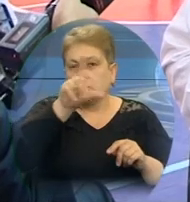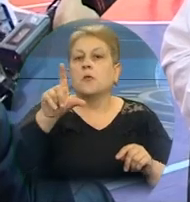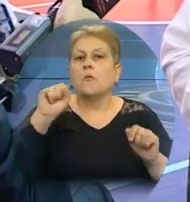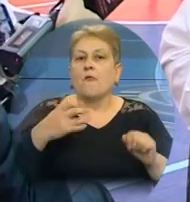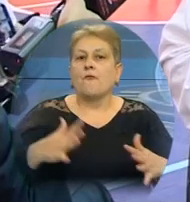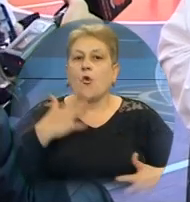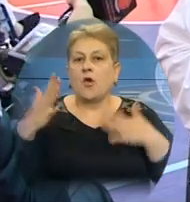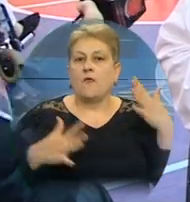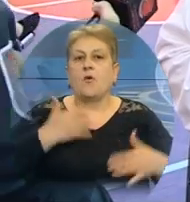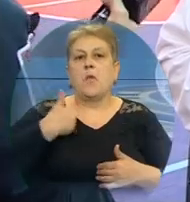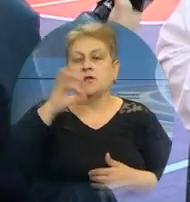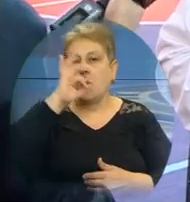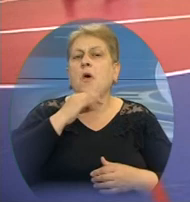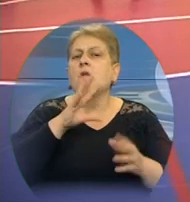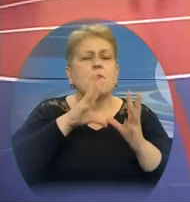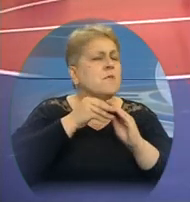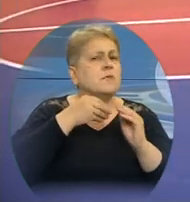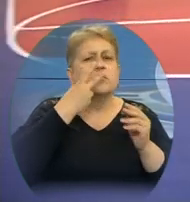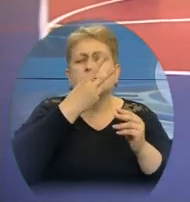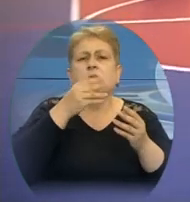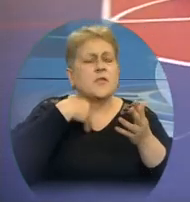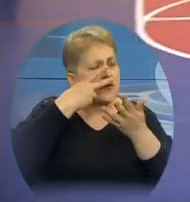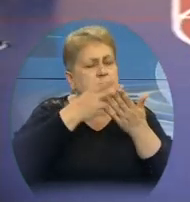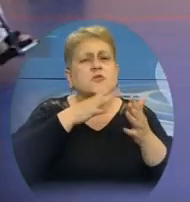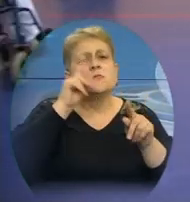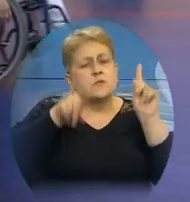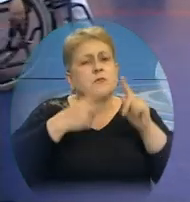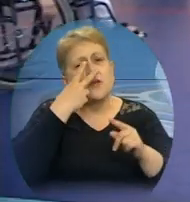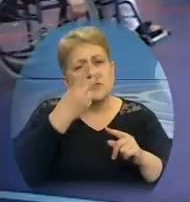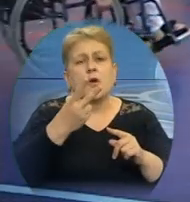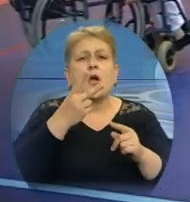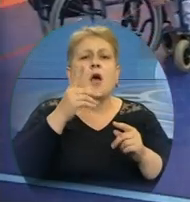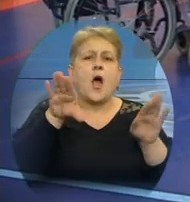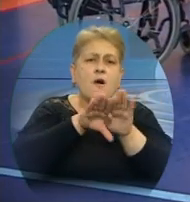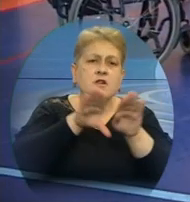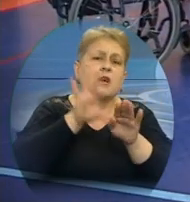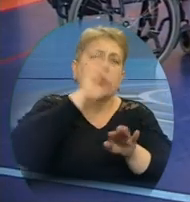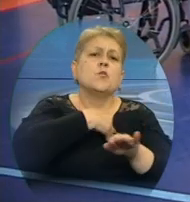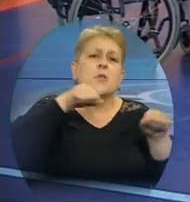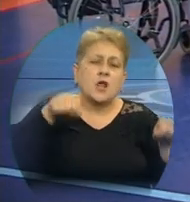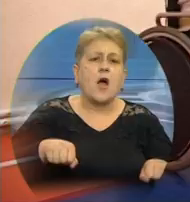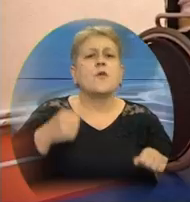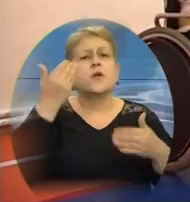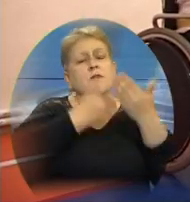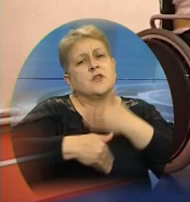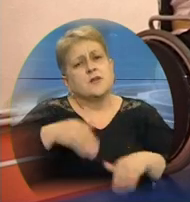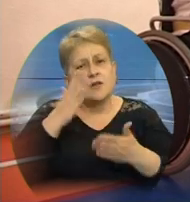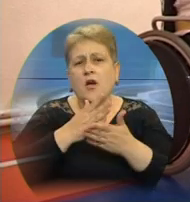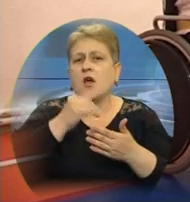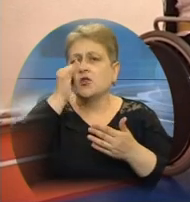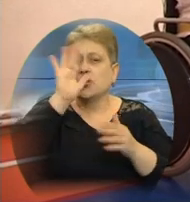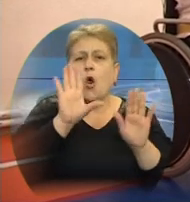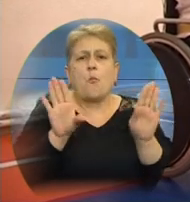կարող է ոգևորել նաև մեզ։ Գրեթե բոլոր տեսանյութերում մենք հաճախ ենք կրկնում հանուն հավասար իրավունքի ֆիզիկական խնդիրը չի